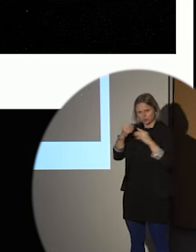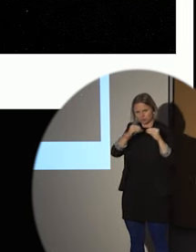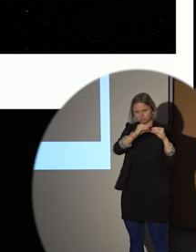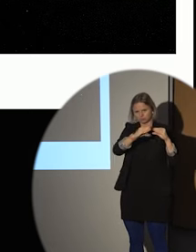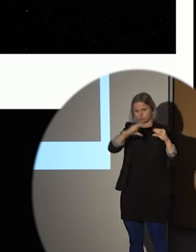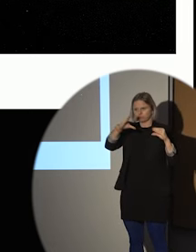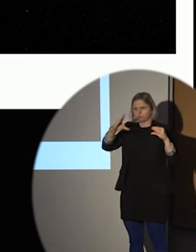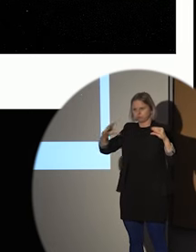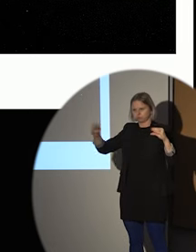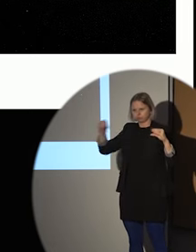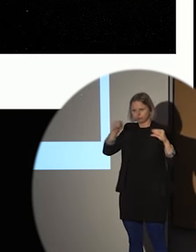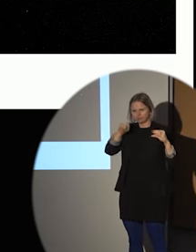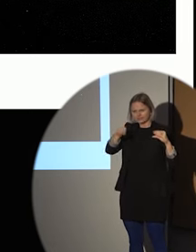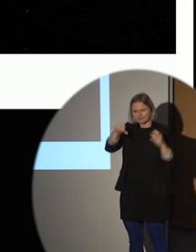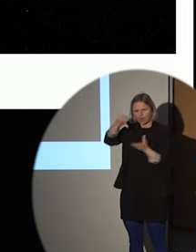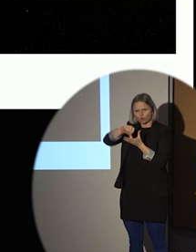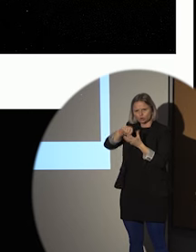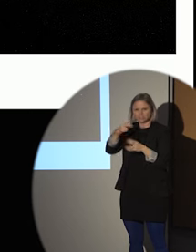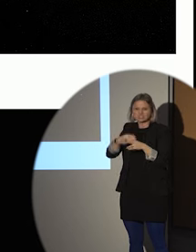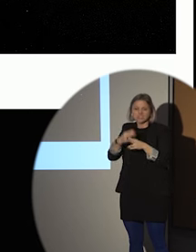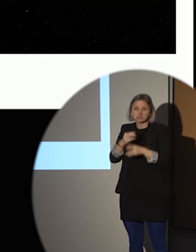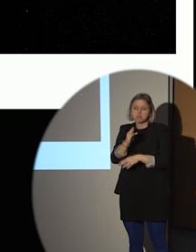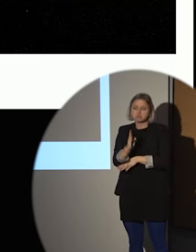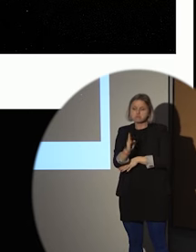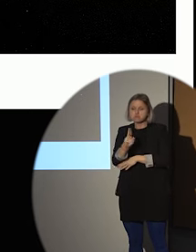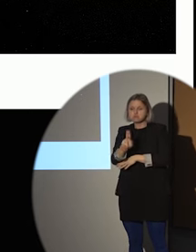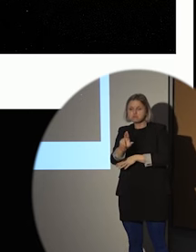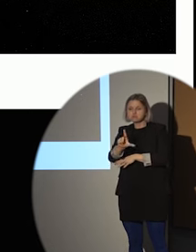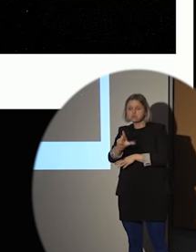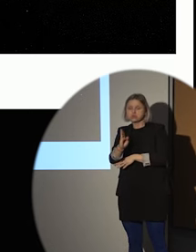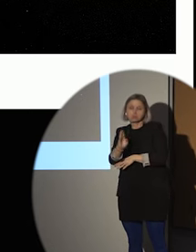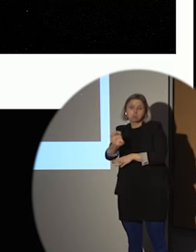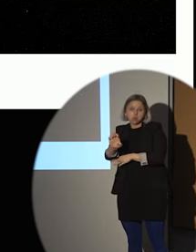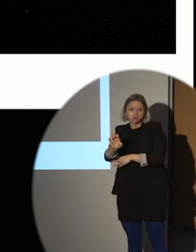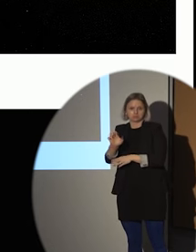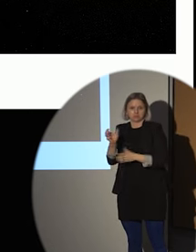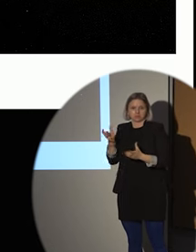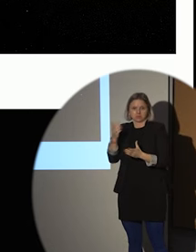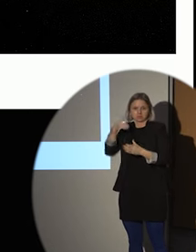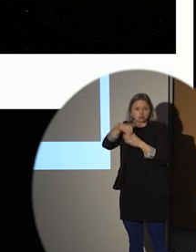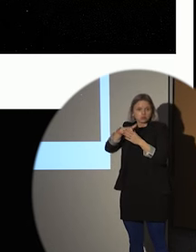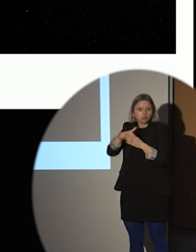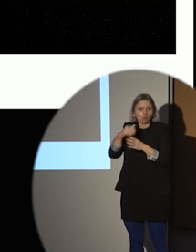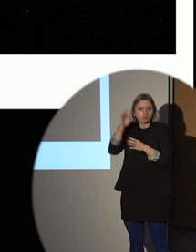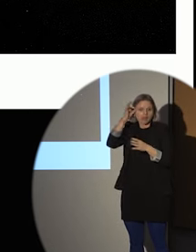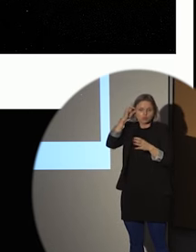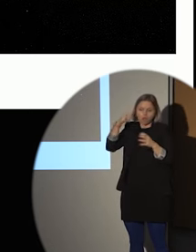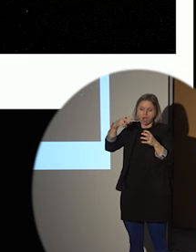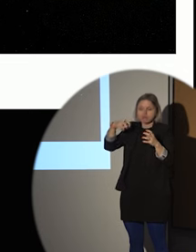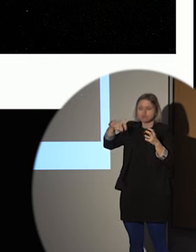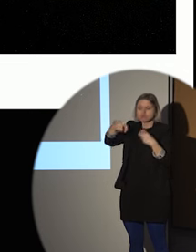le bulbe. Dans ce renflement, les étoiles ont des mouvements qui sont